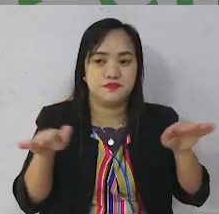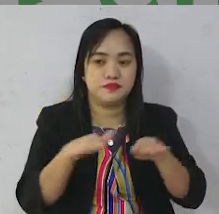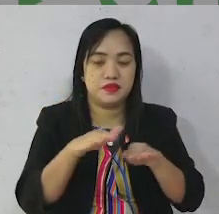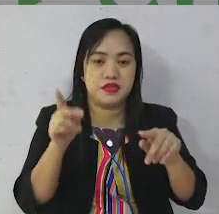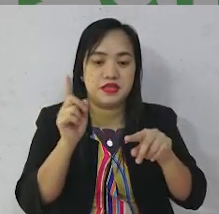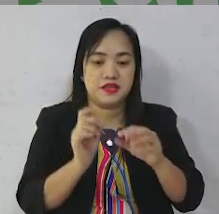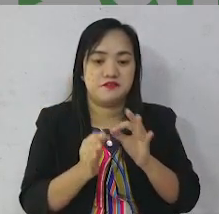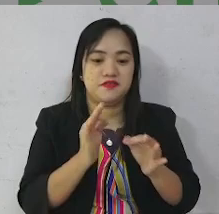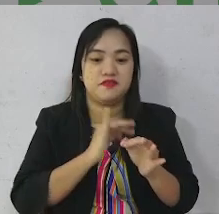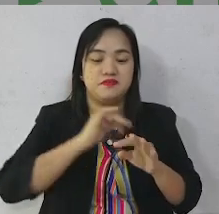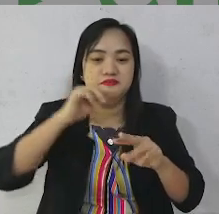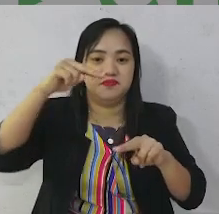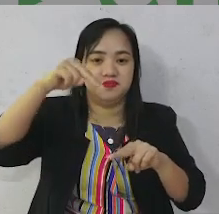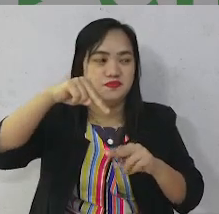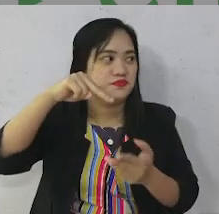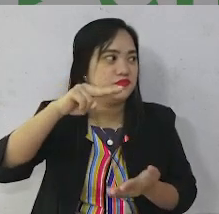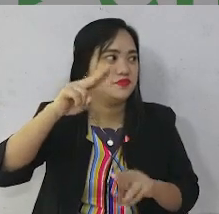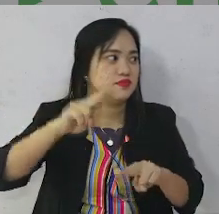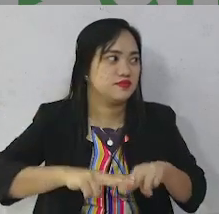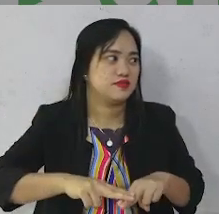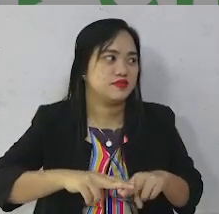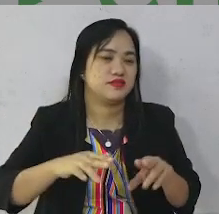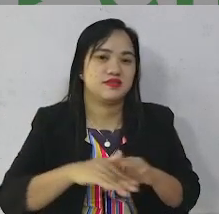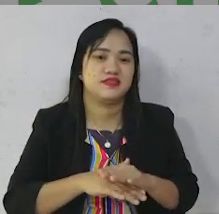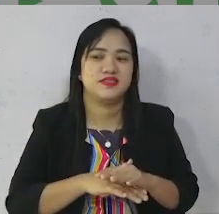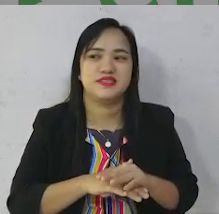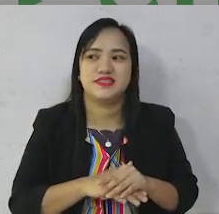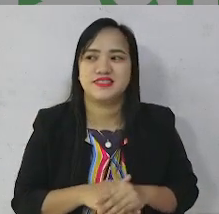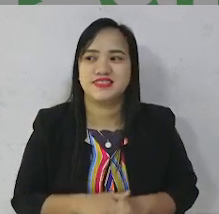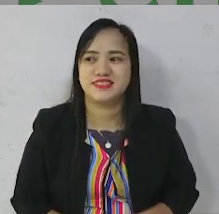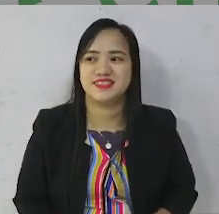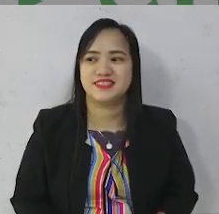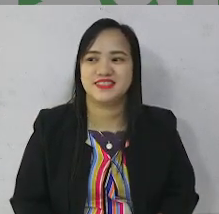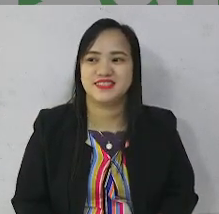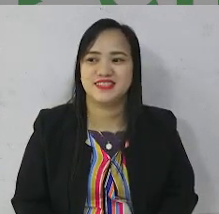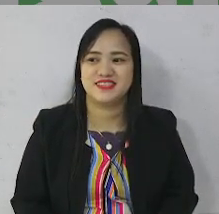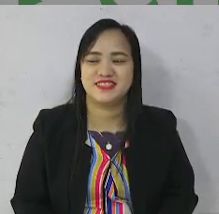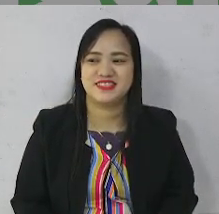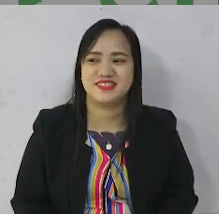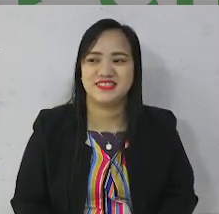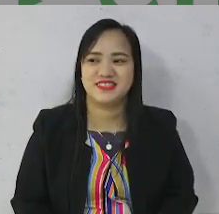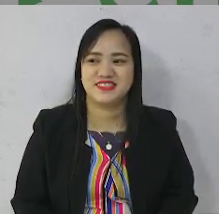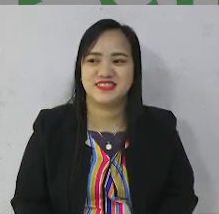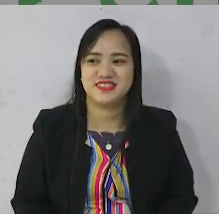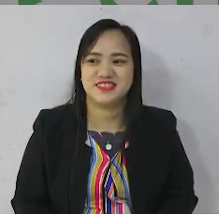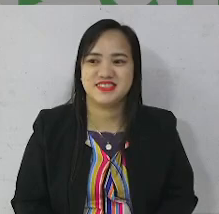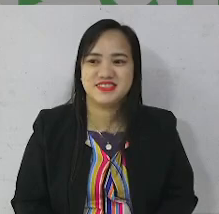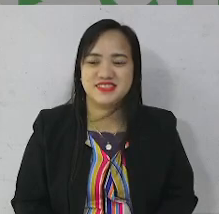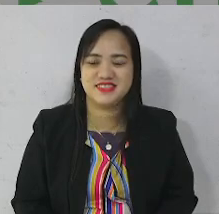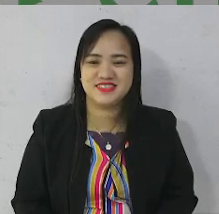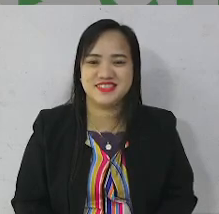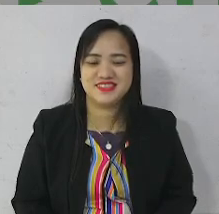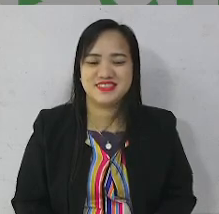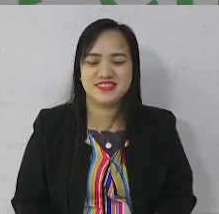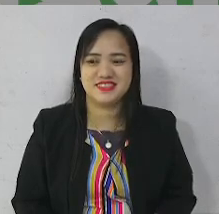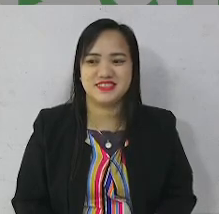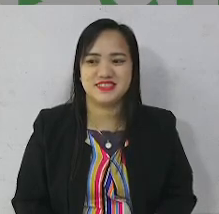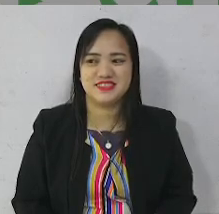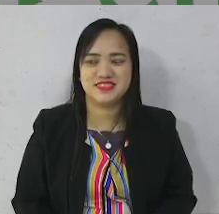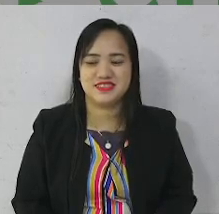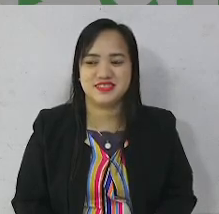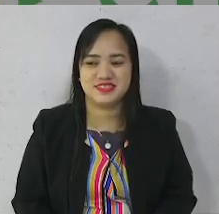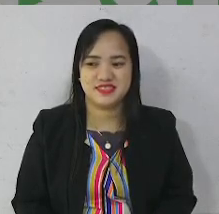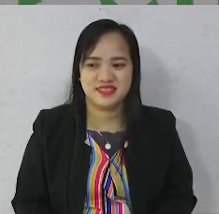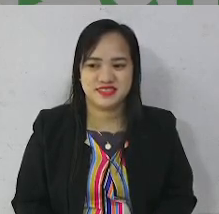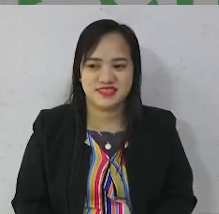nakapatong po ako Saan Ano na ba itutuloy mo ma'am yangang itutuloy mo kasi kasi